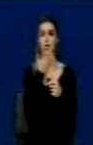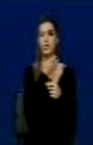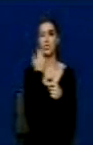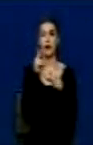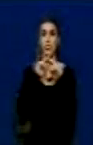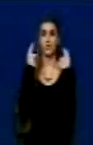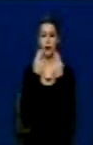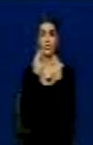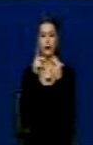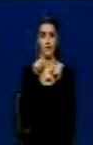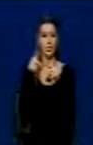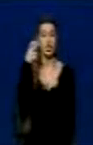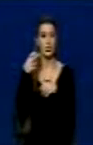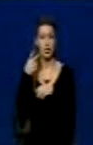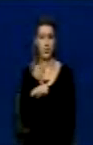të Bashkimit Evropian.